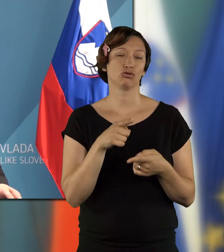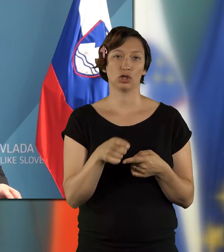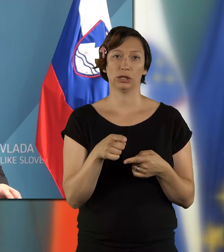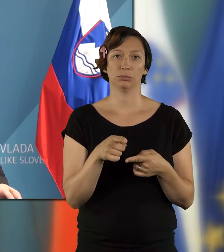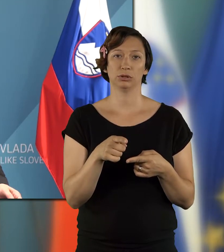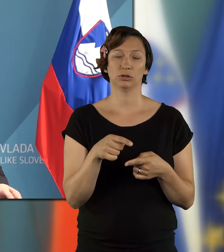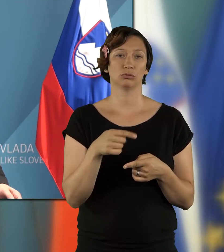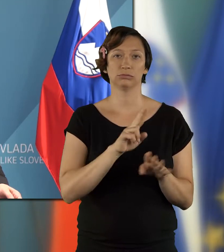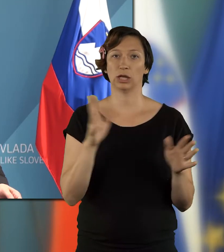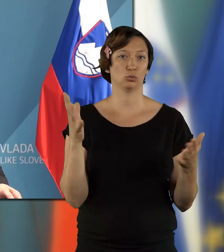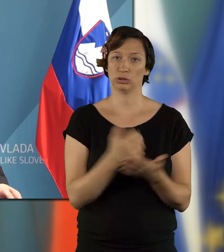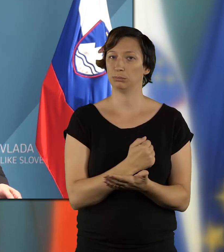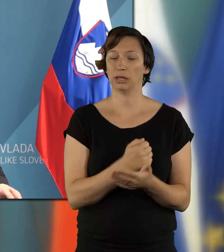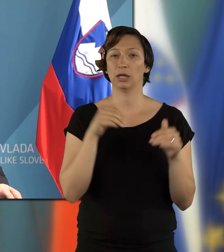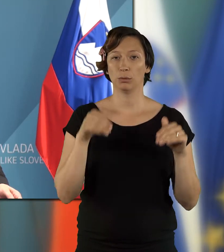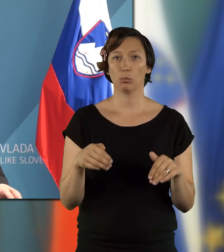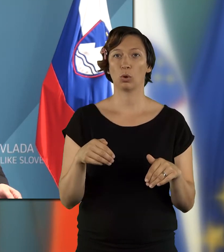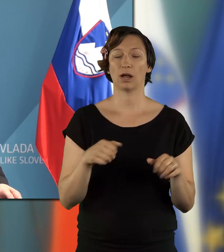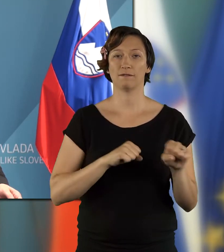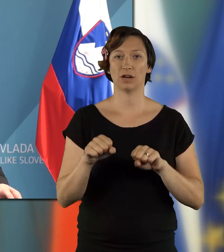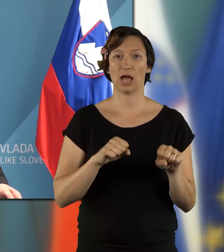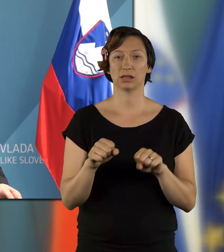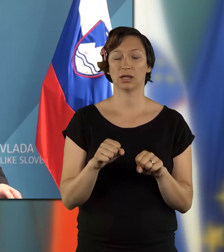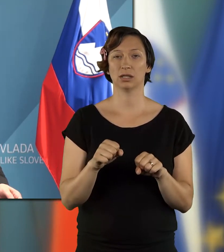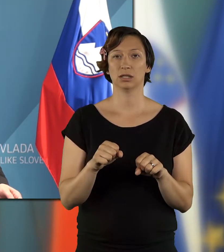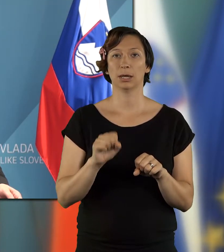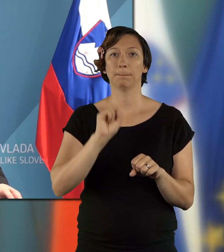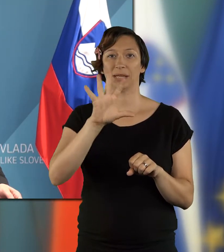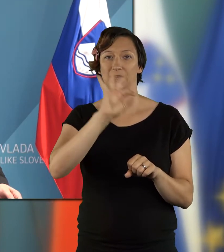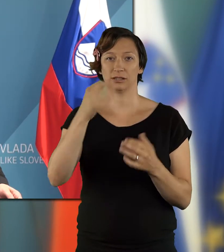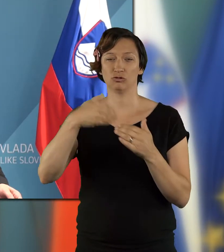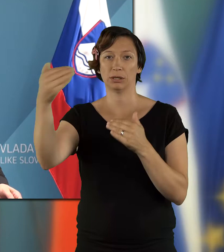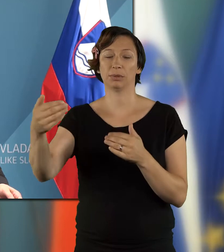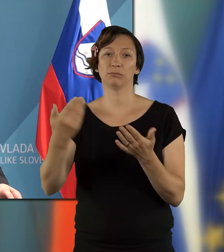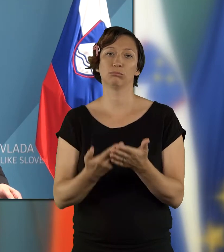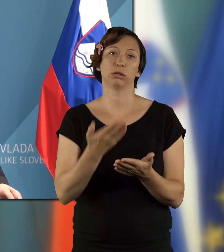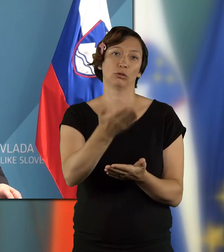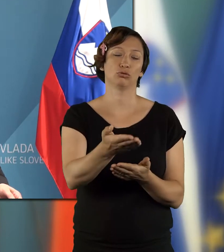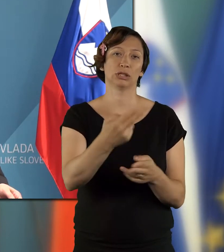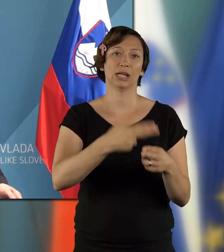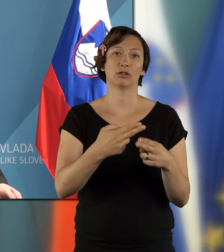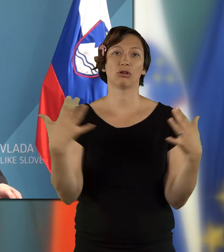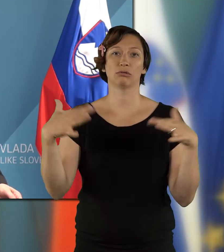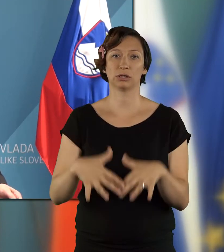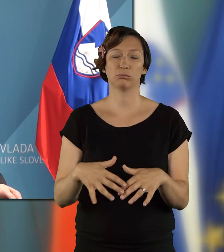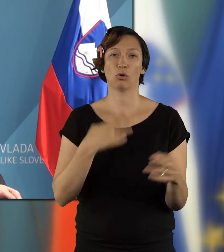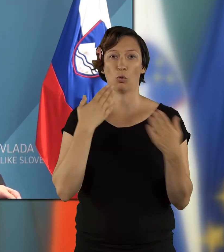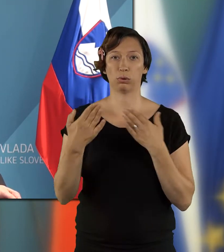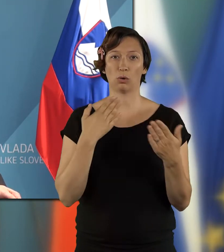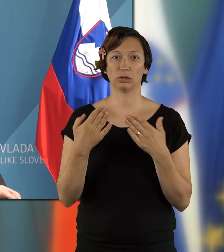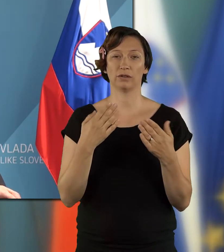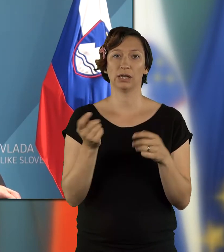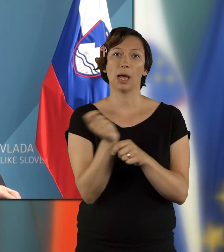pa bi nam to ne uspelo, moramo potem v nadaljnjih 15 dneh predložiti Državnemu zboru v